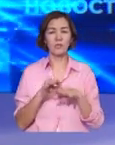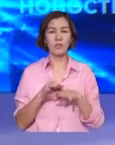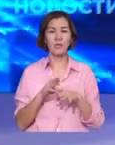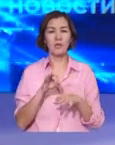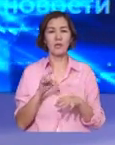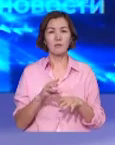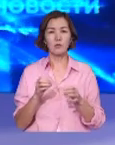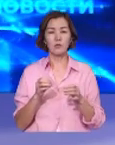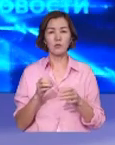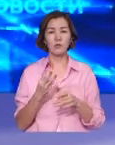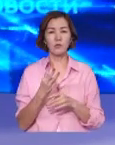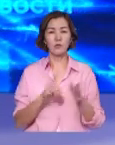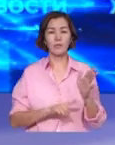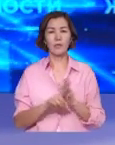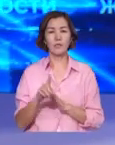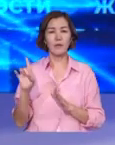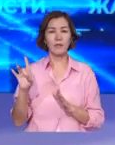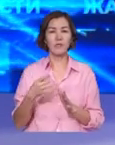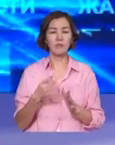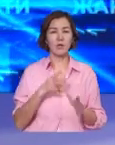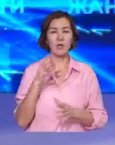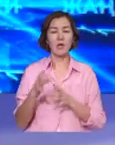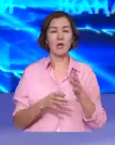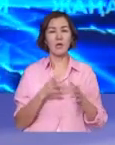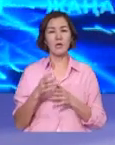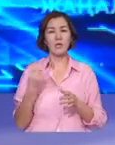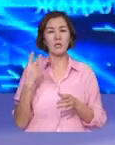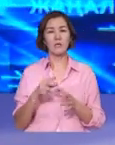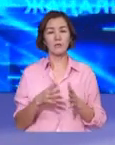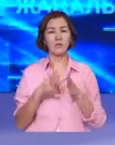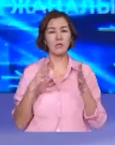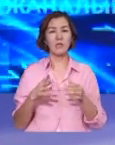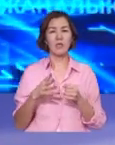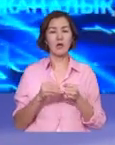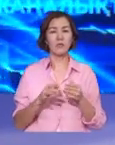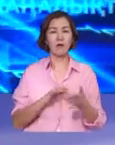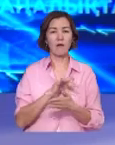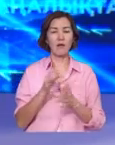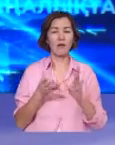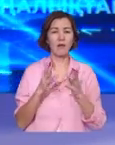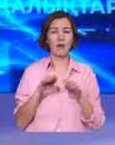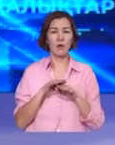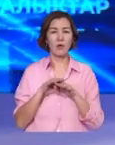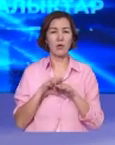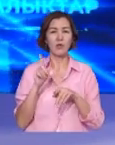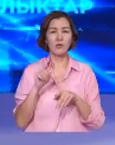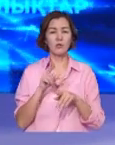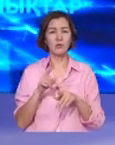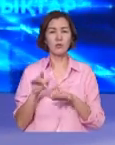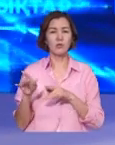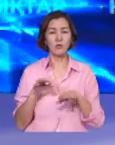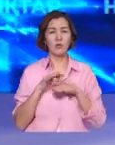ұйымдастырылады. Тамыздың 3-нен бастап республикалық және халықаралық деңгейдегі 20-дан астам, ал аудан қалалық деңгейде 100-ге жуық шара